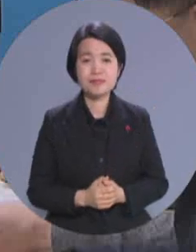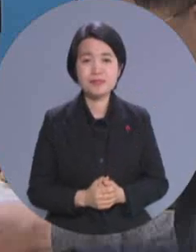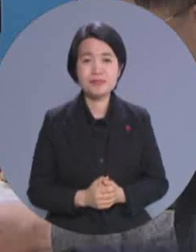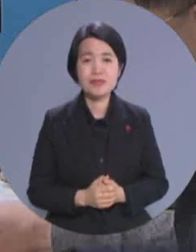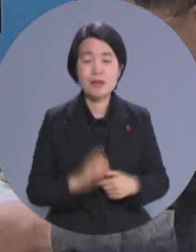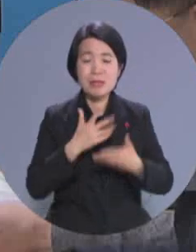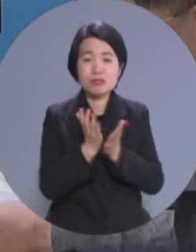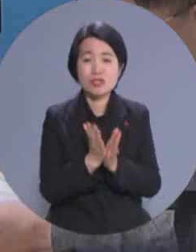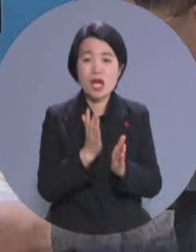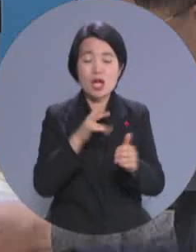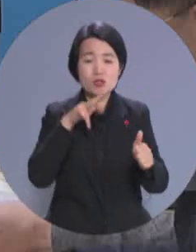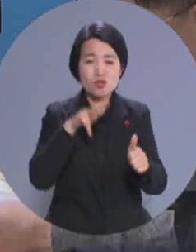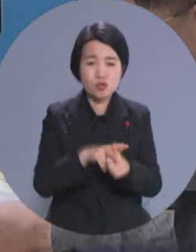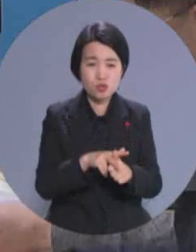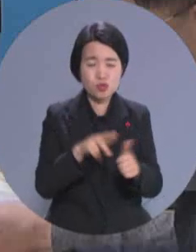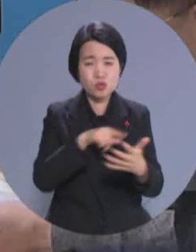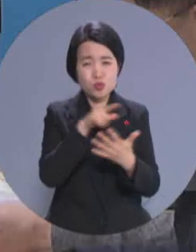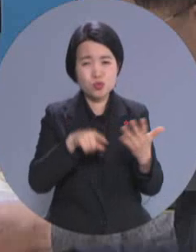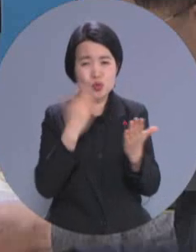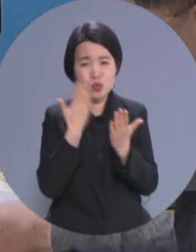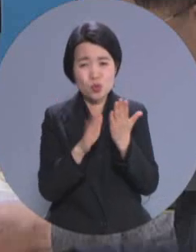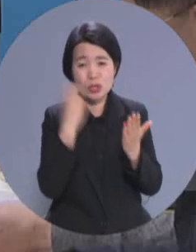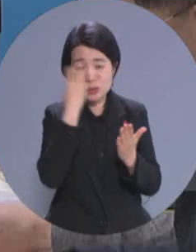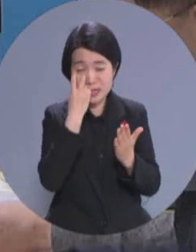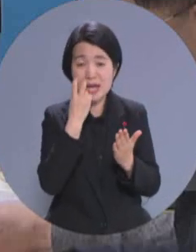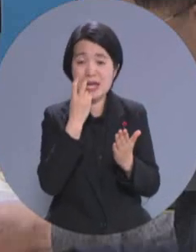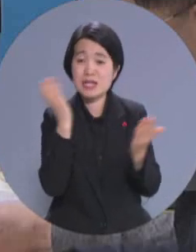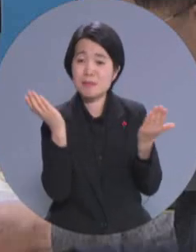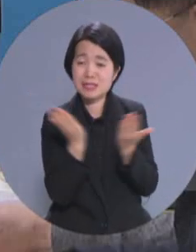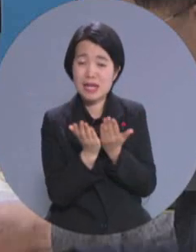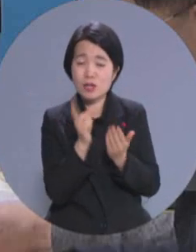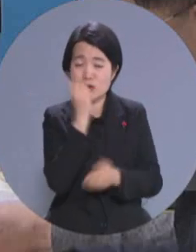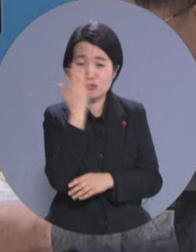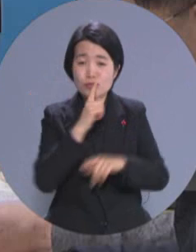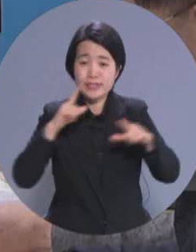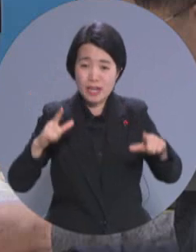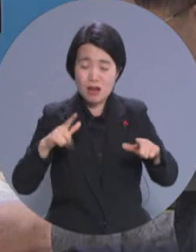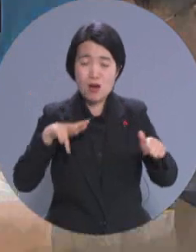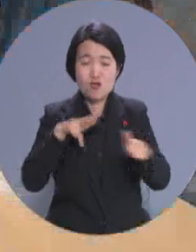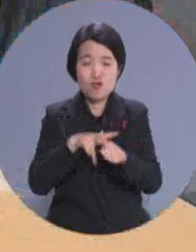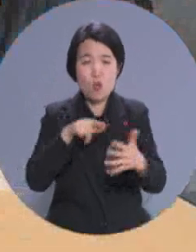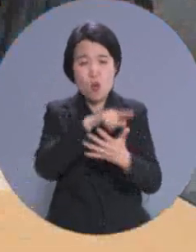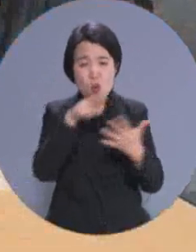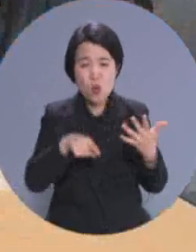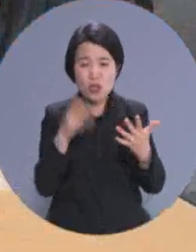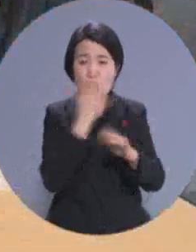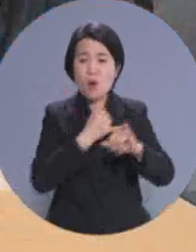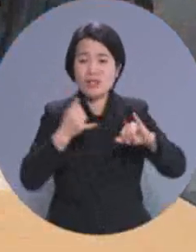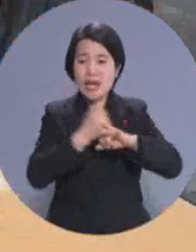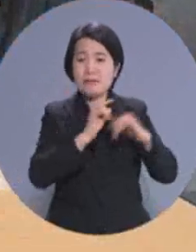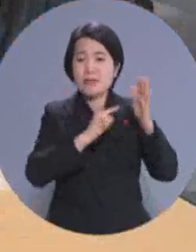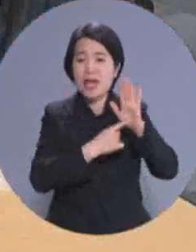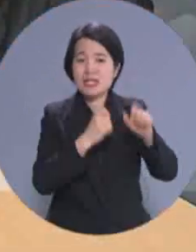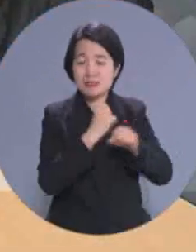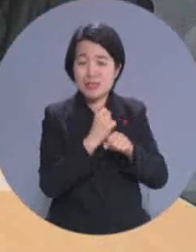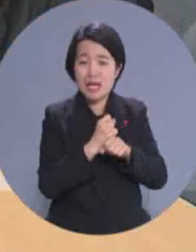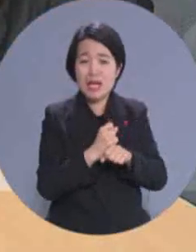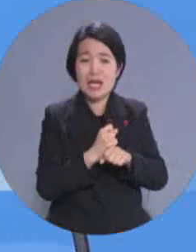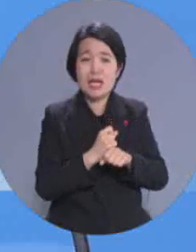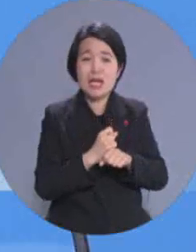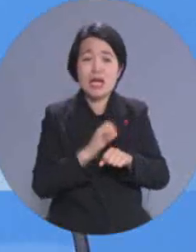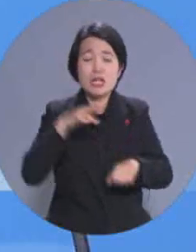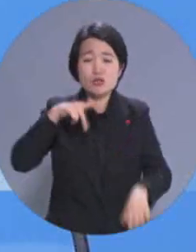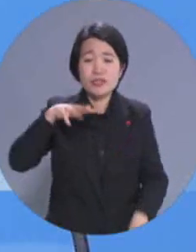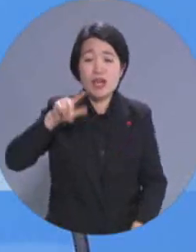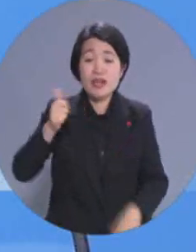민주당 후보 적합도 조사를 앞두고 여수 지역의 예비 후보들이 주요 공약을 발표했습니다 여수갑 주차연 의원은